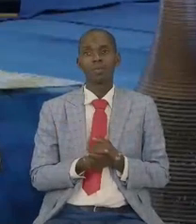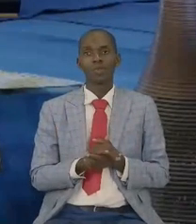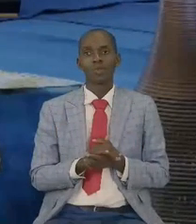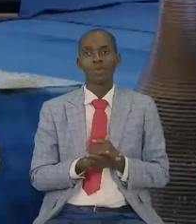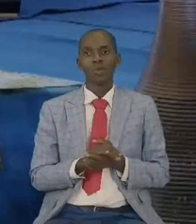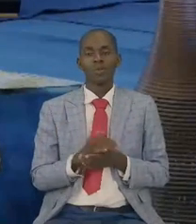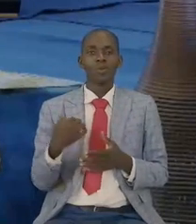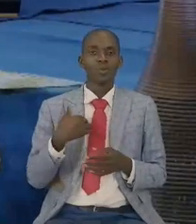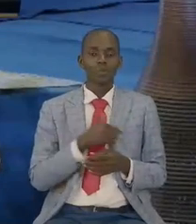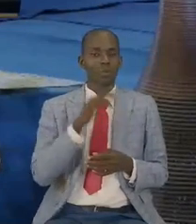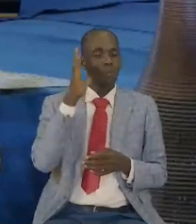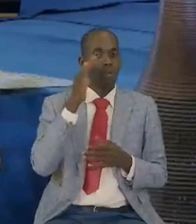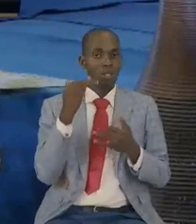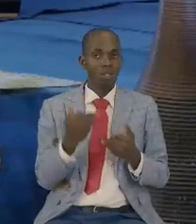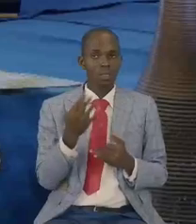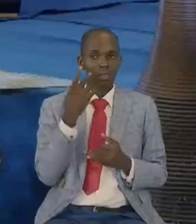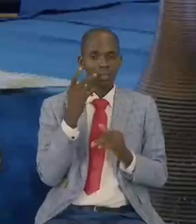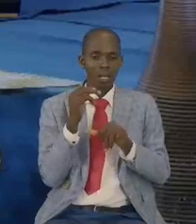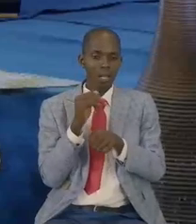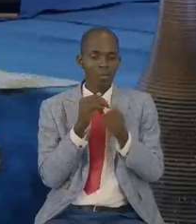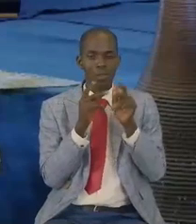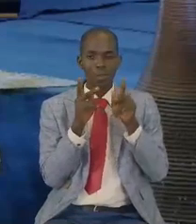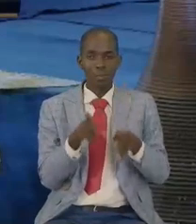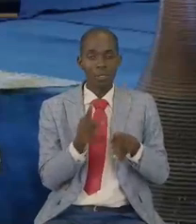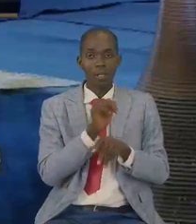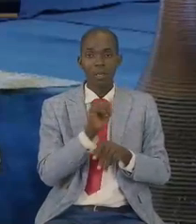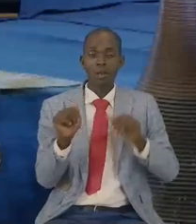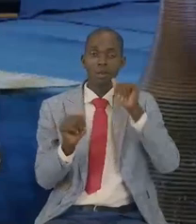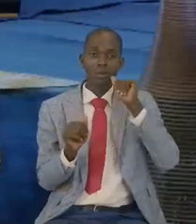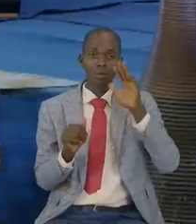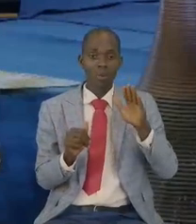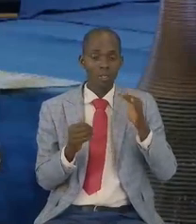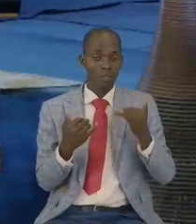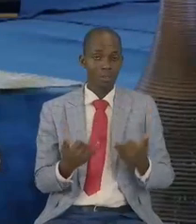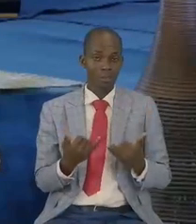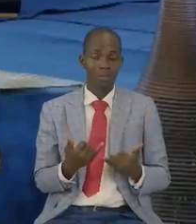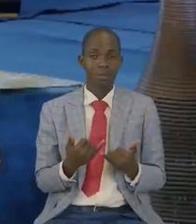Nous allons maintenant voir une autre personne, une femme. Cette fois-ci,